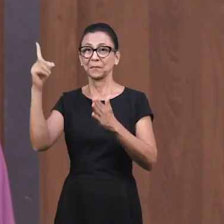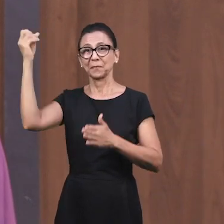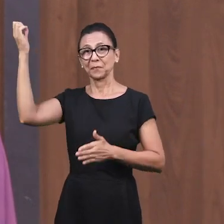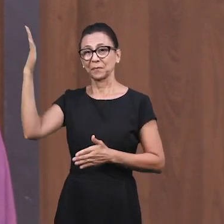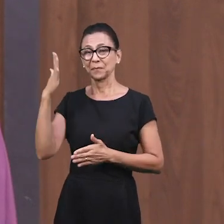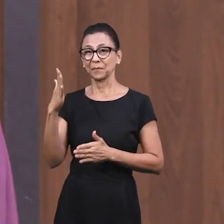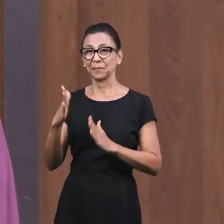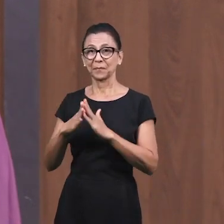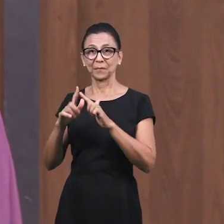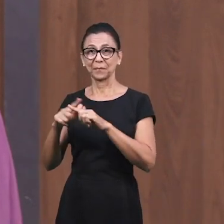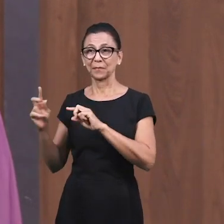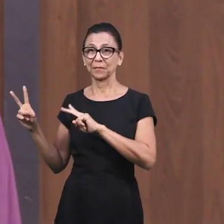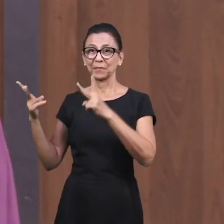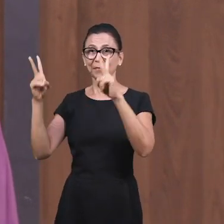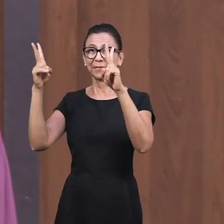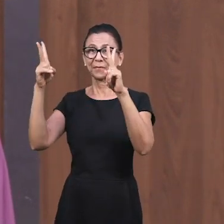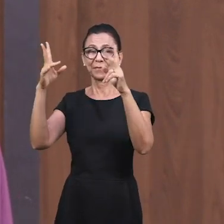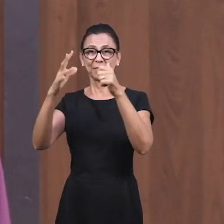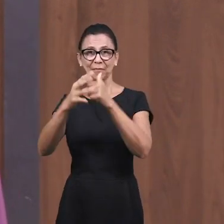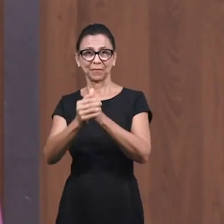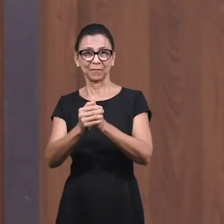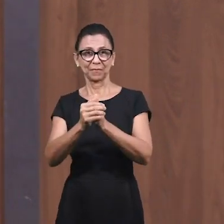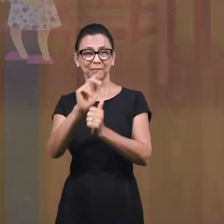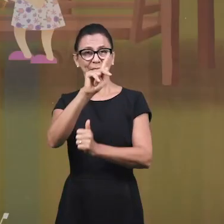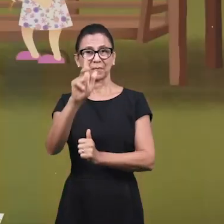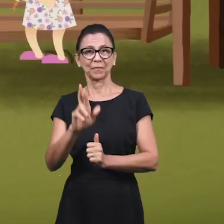victorieuse. Amen. La paix du Seigneur.